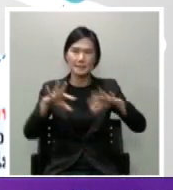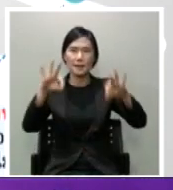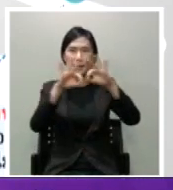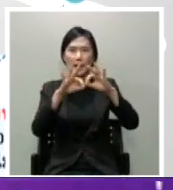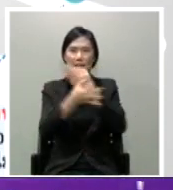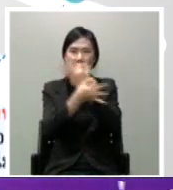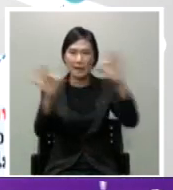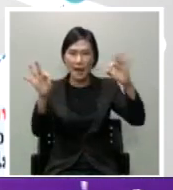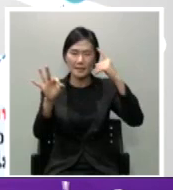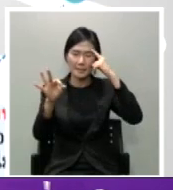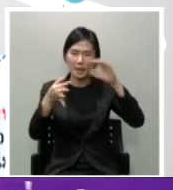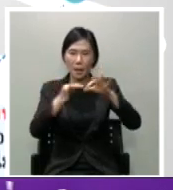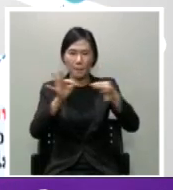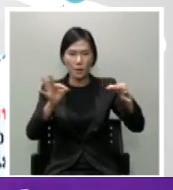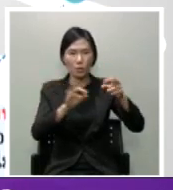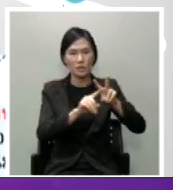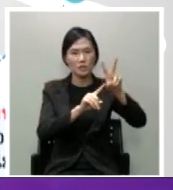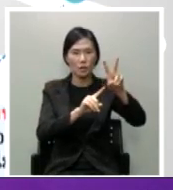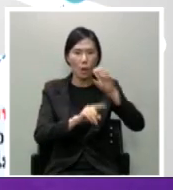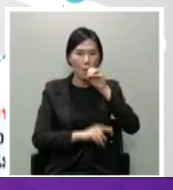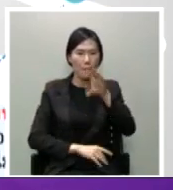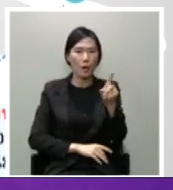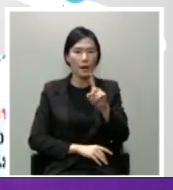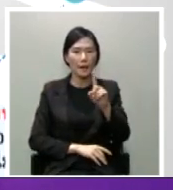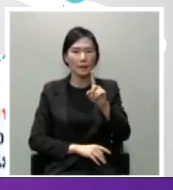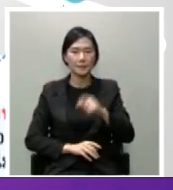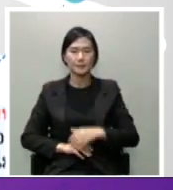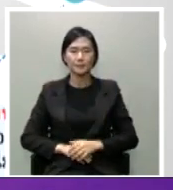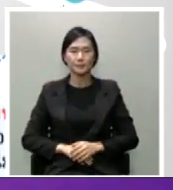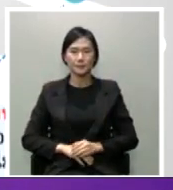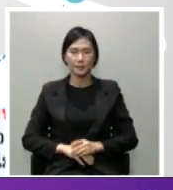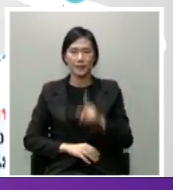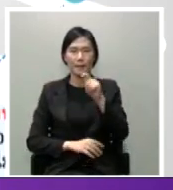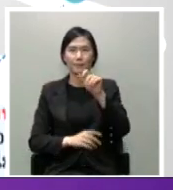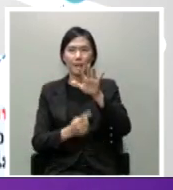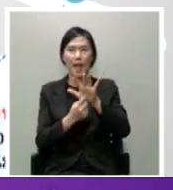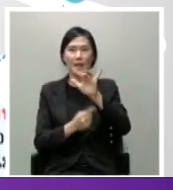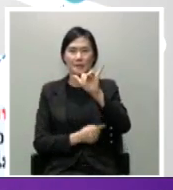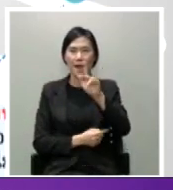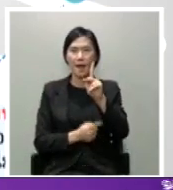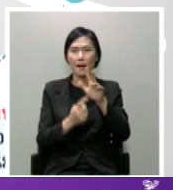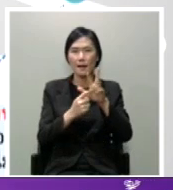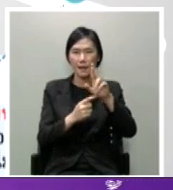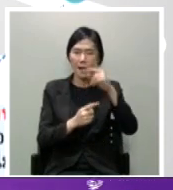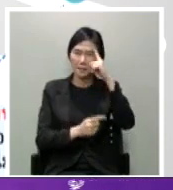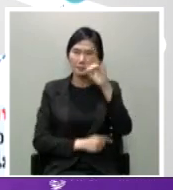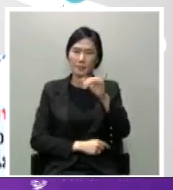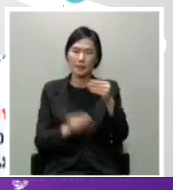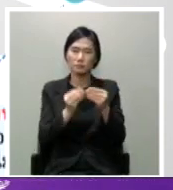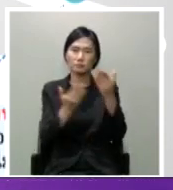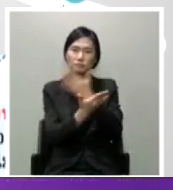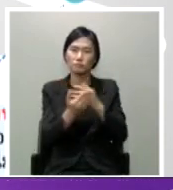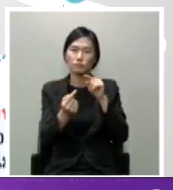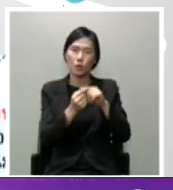น่ะวรรค2เขาเขียนไว้ด้วยว่าอัยการอาจจะพิจารณาในการ